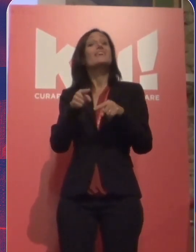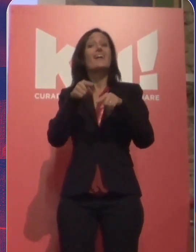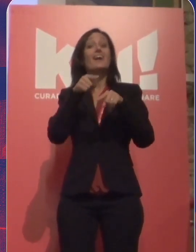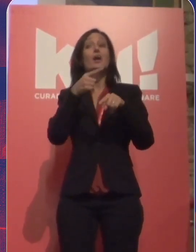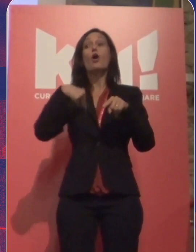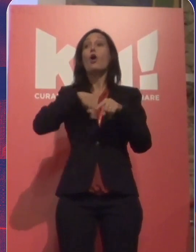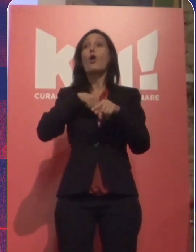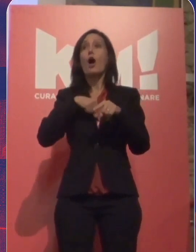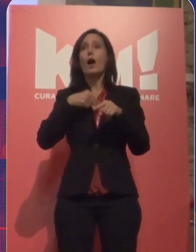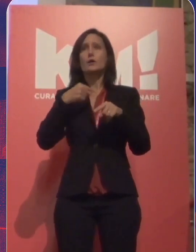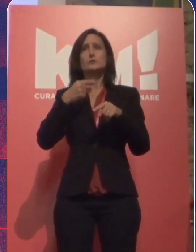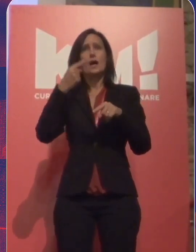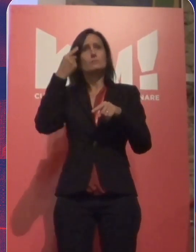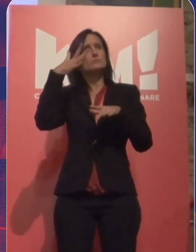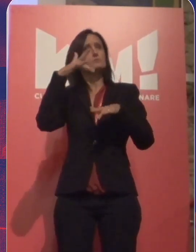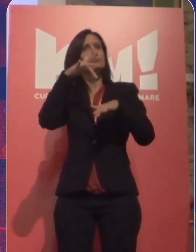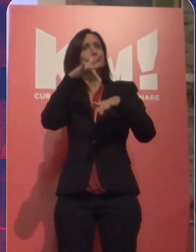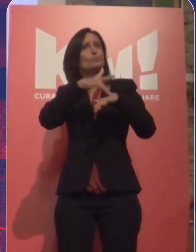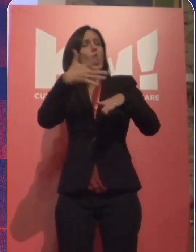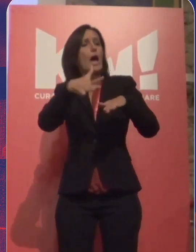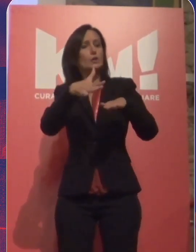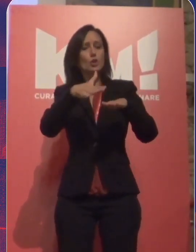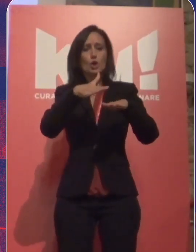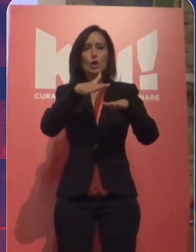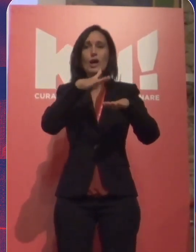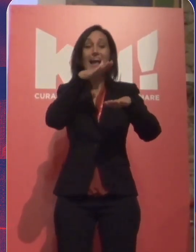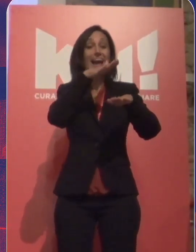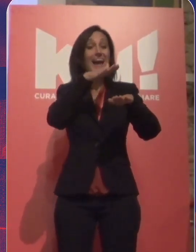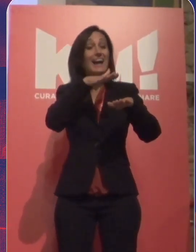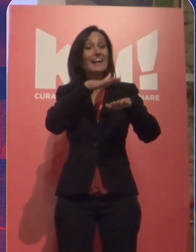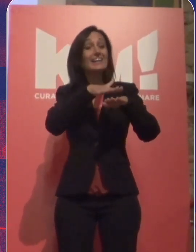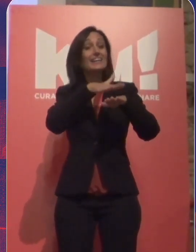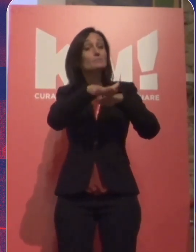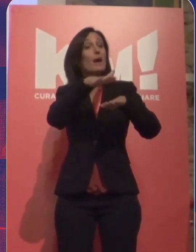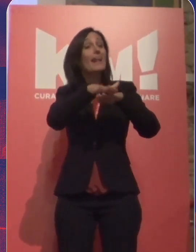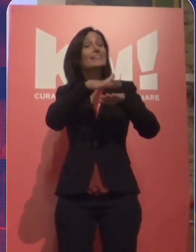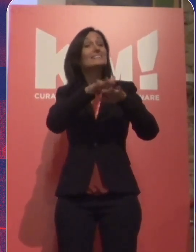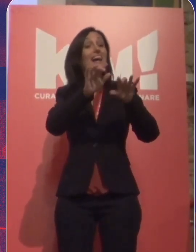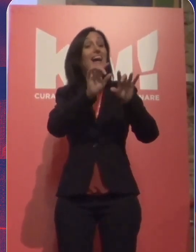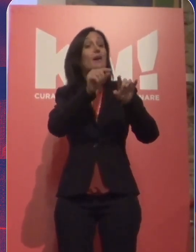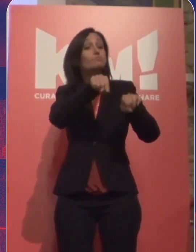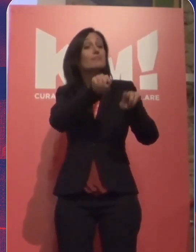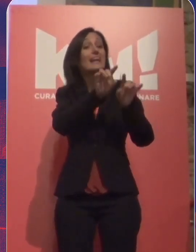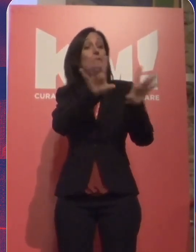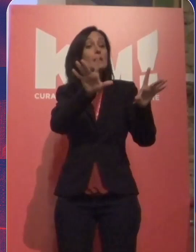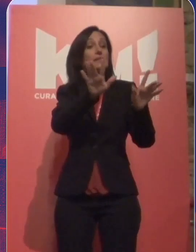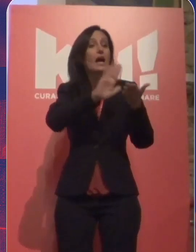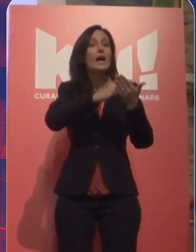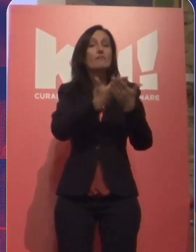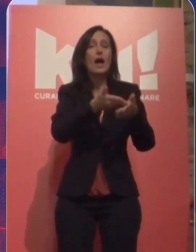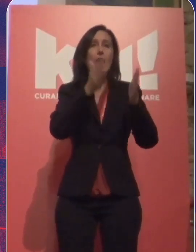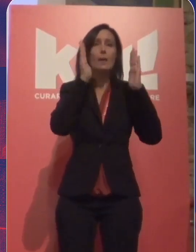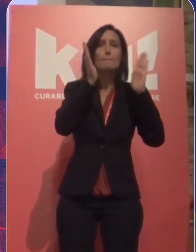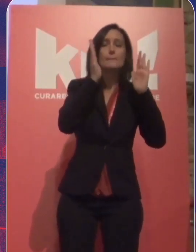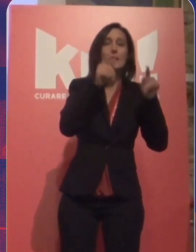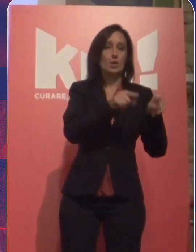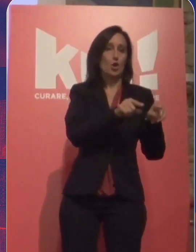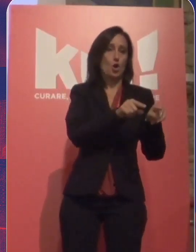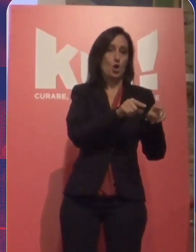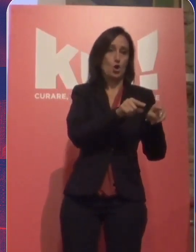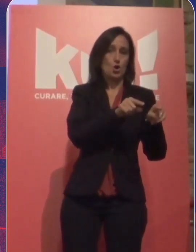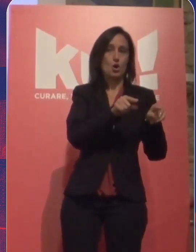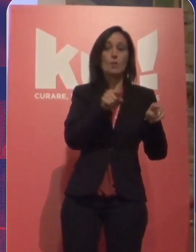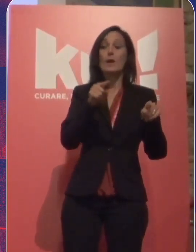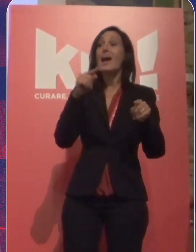della libertà come minaccia e c'è stata la risposta sicuritaria imposta dall emergenza sanitaria il